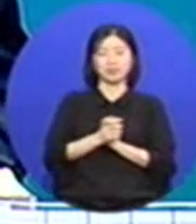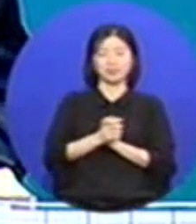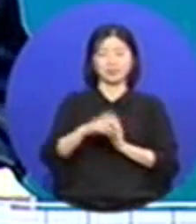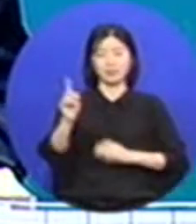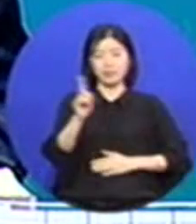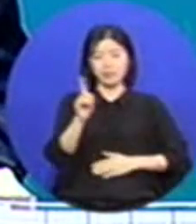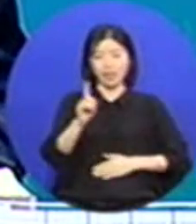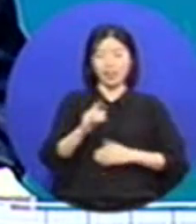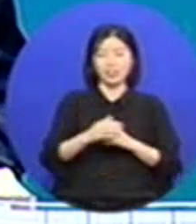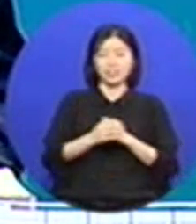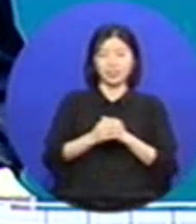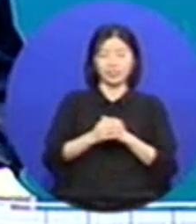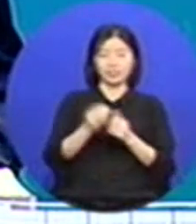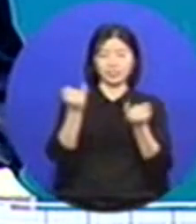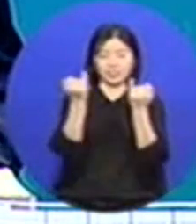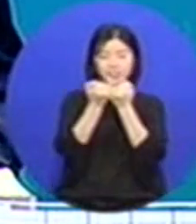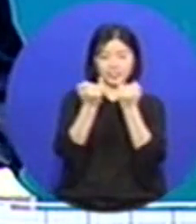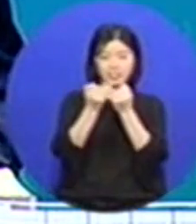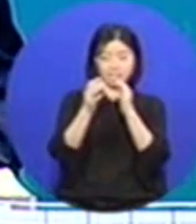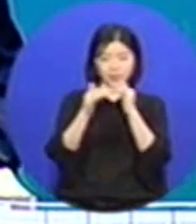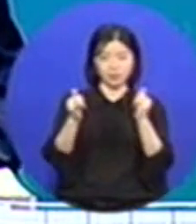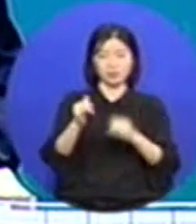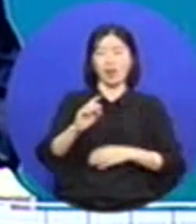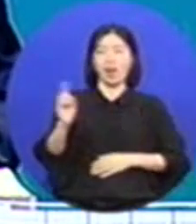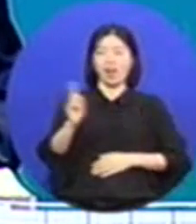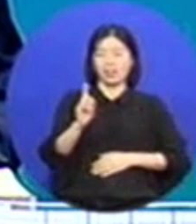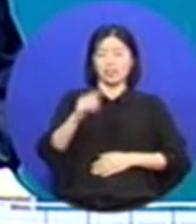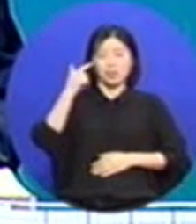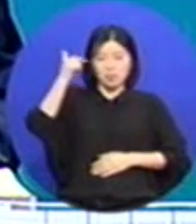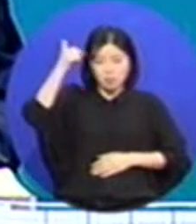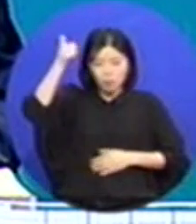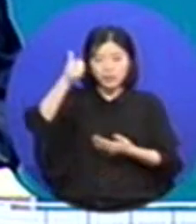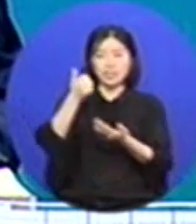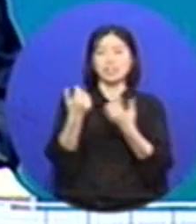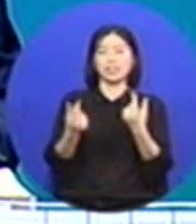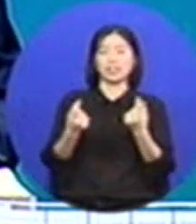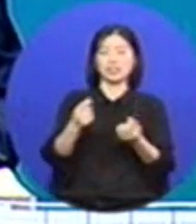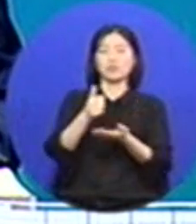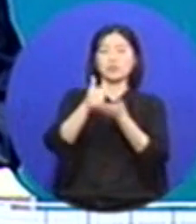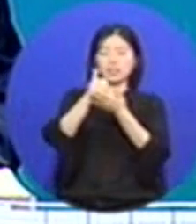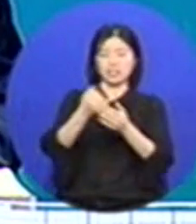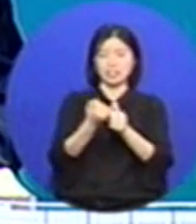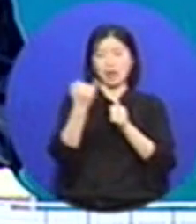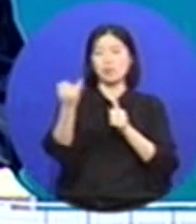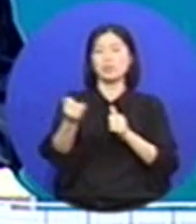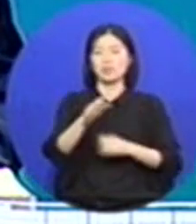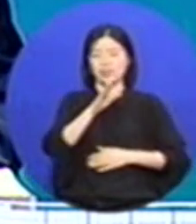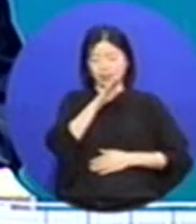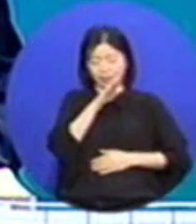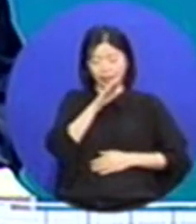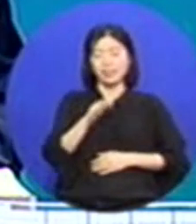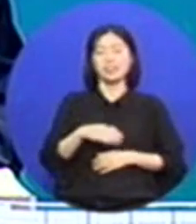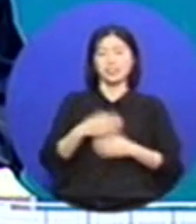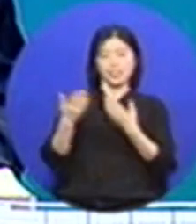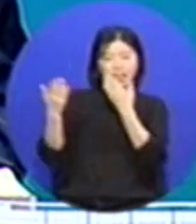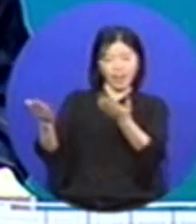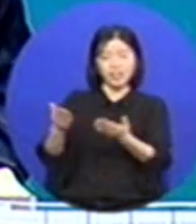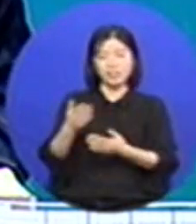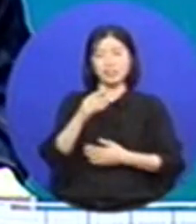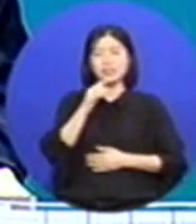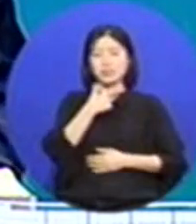어떤 여자 성도님 은 아유 목사님 같으신 분이 아 사모님이 얼마든지 그렇게 하실 수 있겠죠